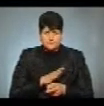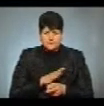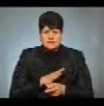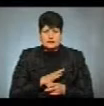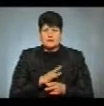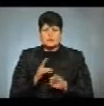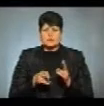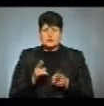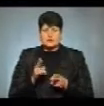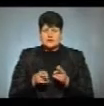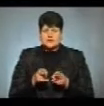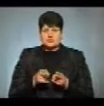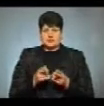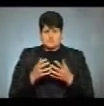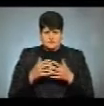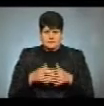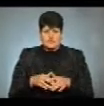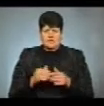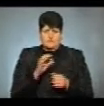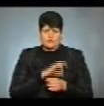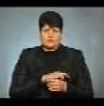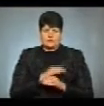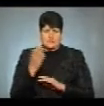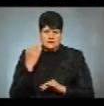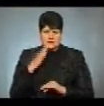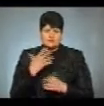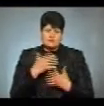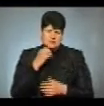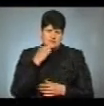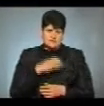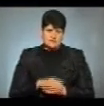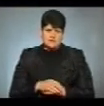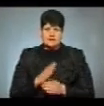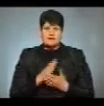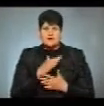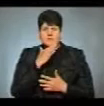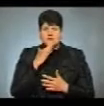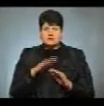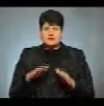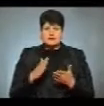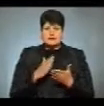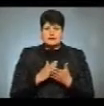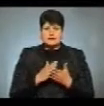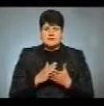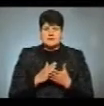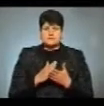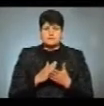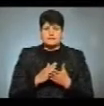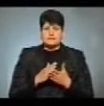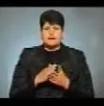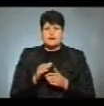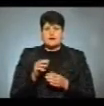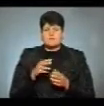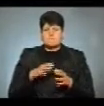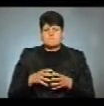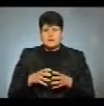Хірургічний цистоуретоскоп, який застосовували досі, застарів. Є дуже багато дітей, у яких є така патологія, як міхурово-сечовідний рефлюкс.